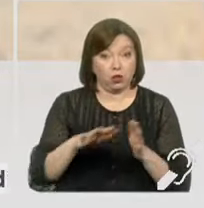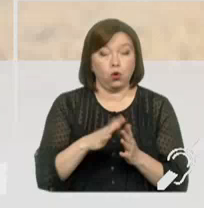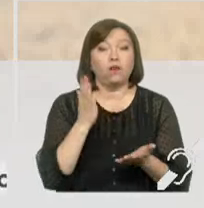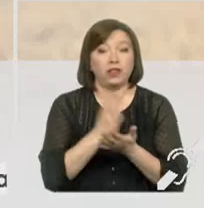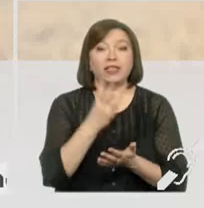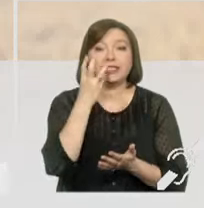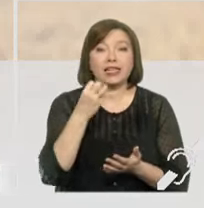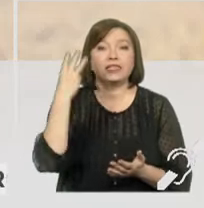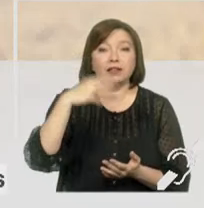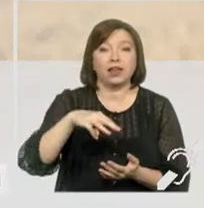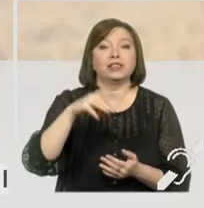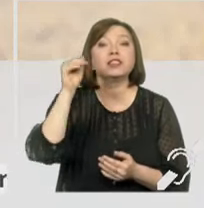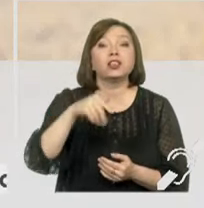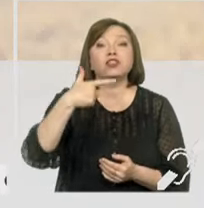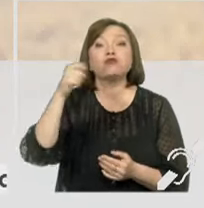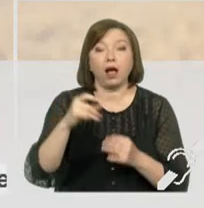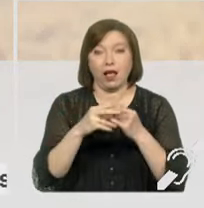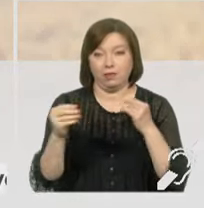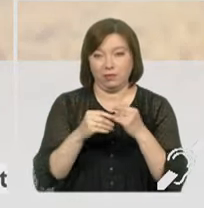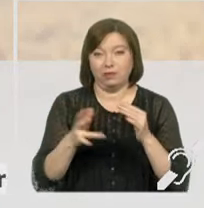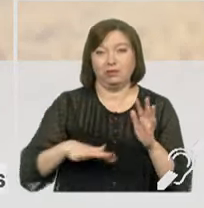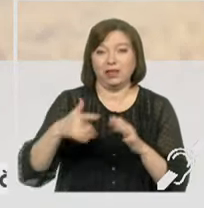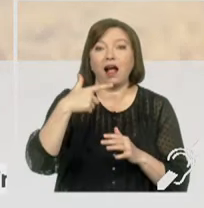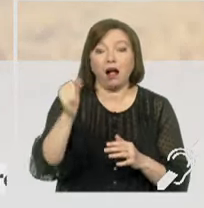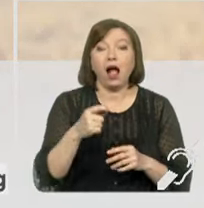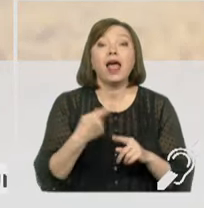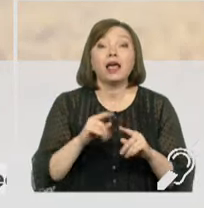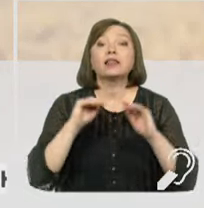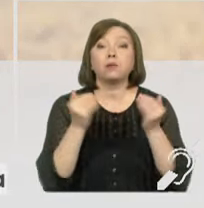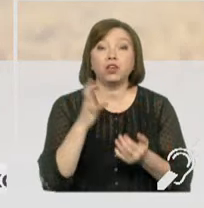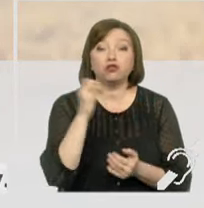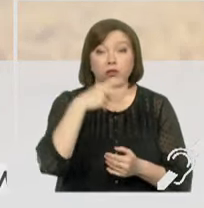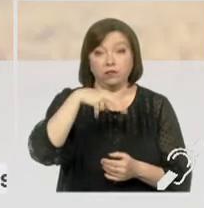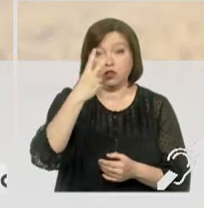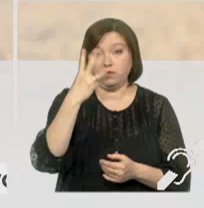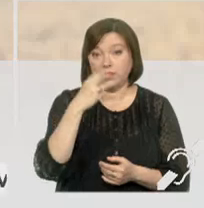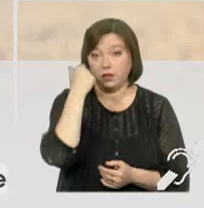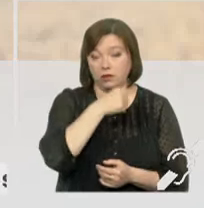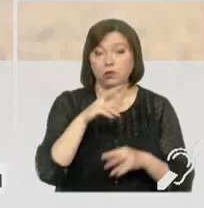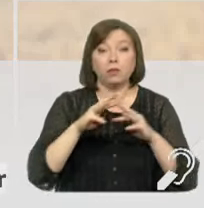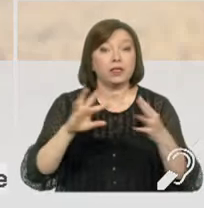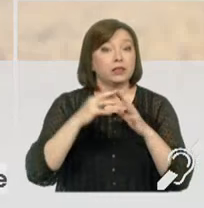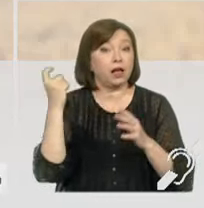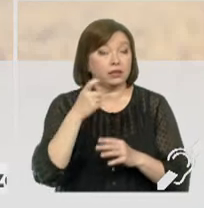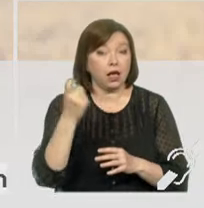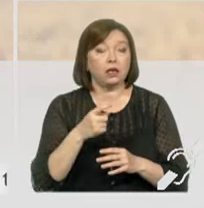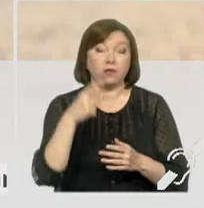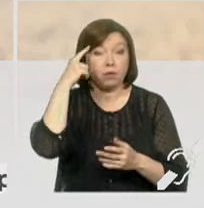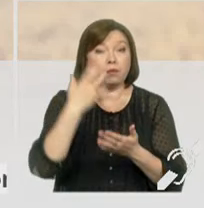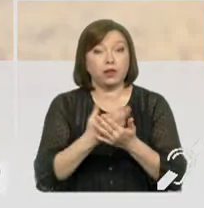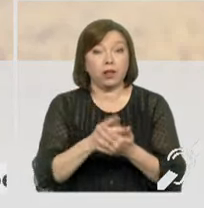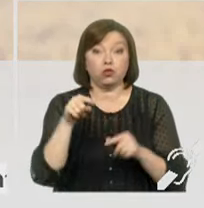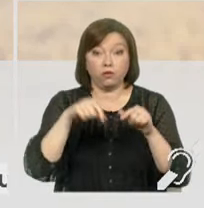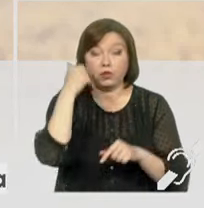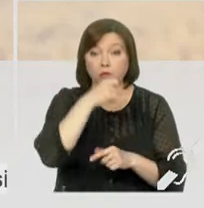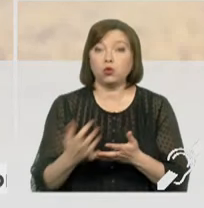Moldova sunt 330.000 de hectare de grâu, o suprafață mai mică față de 2023. Ministerul Agriculturii estimează că în acest